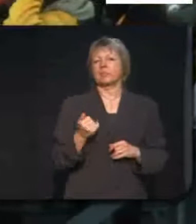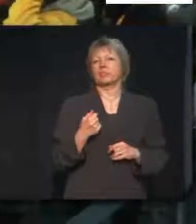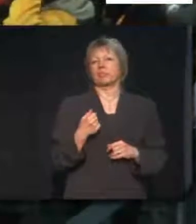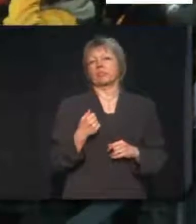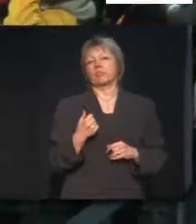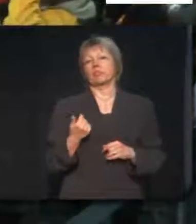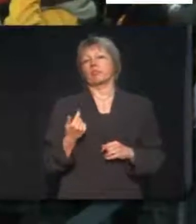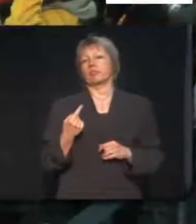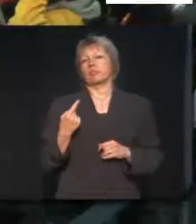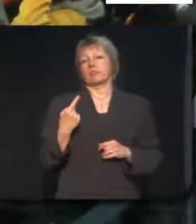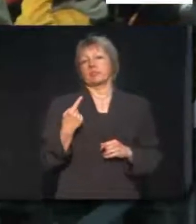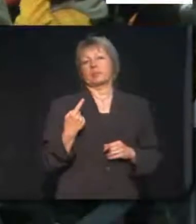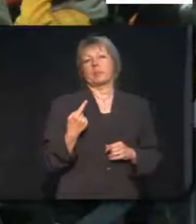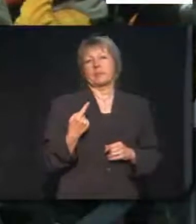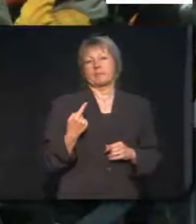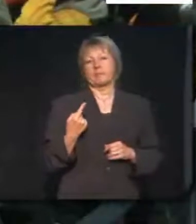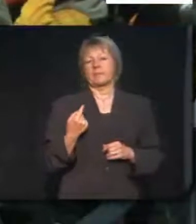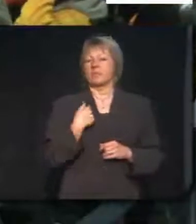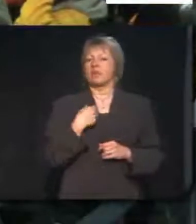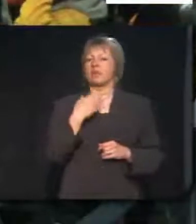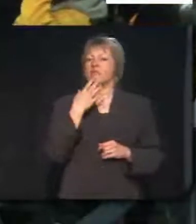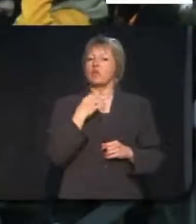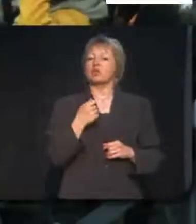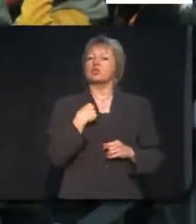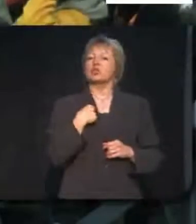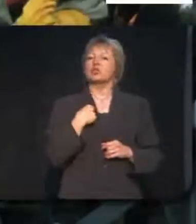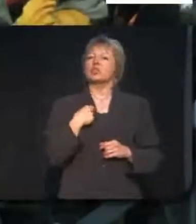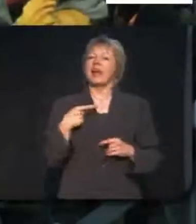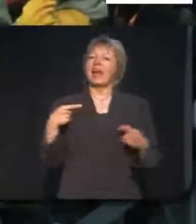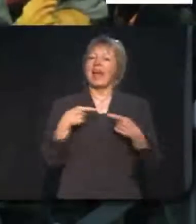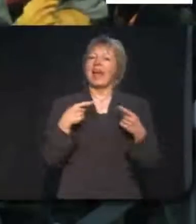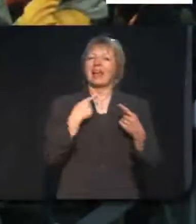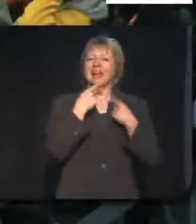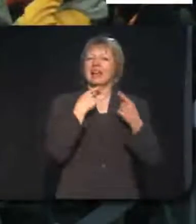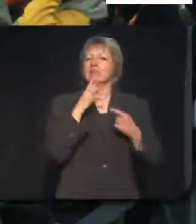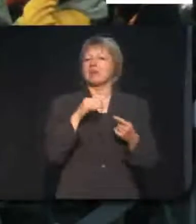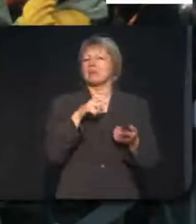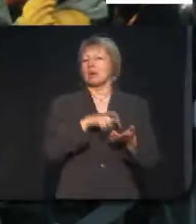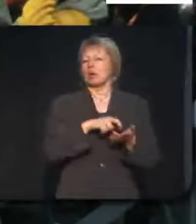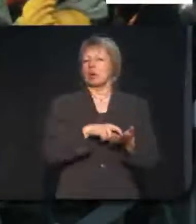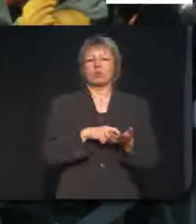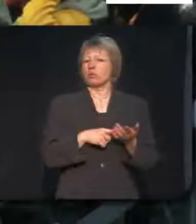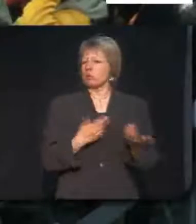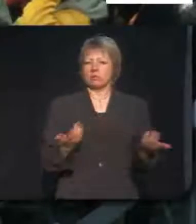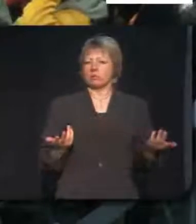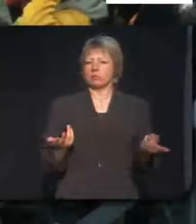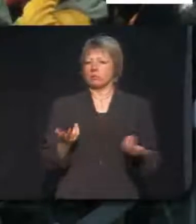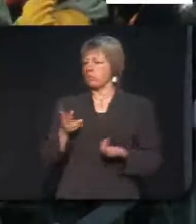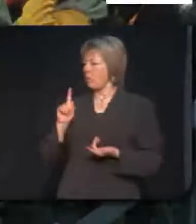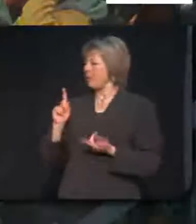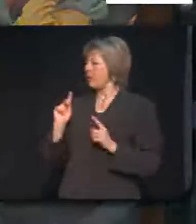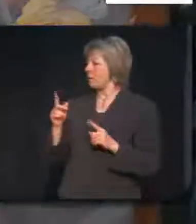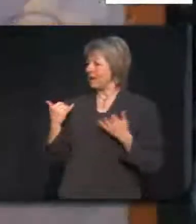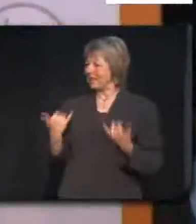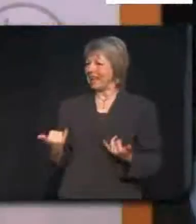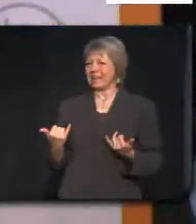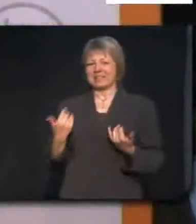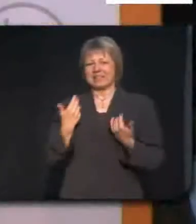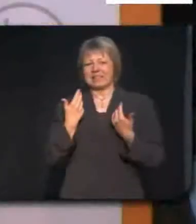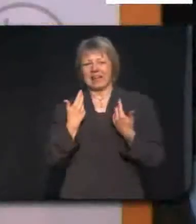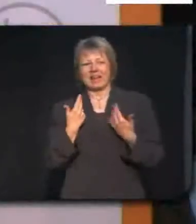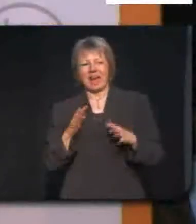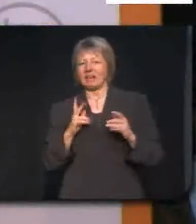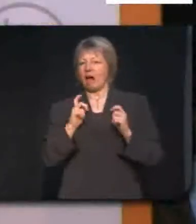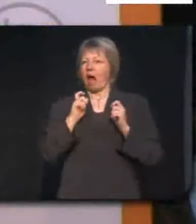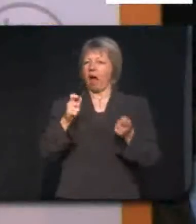auf begründete Gegenrede Gebrauch machen und wir haben leider gerade keinen Antrag in der Besprechung zu dem es eine